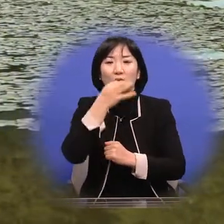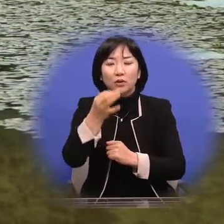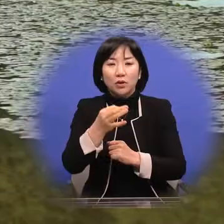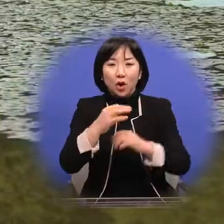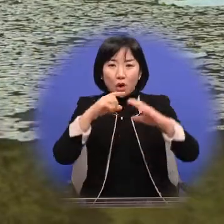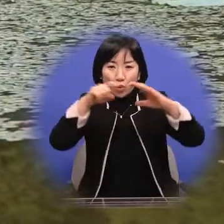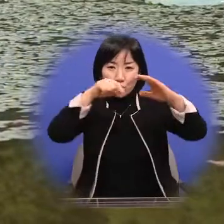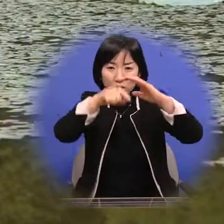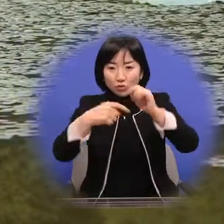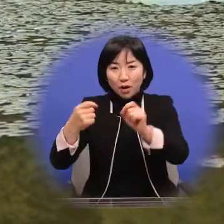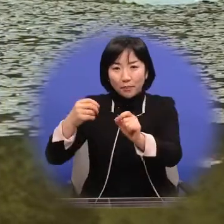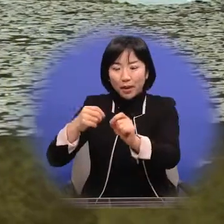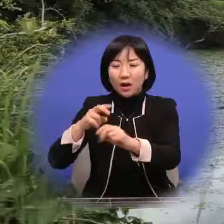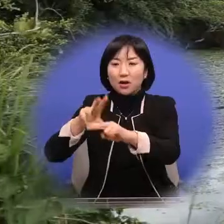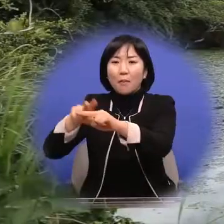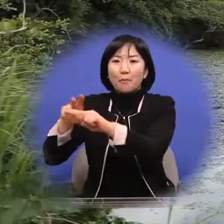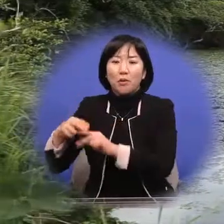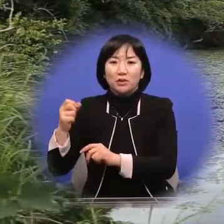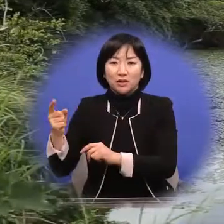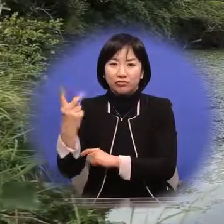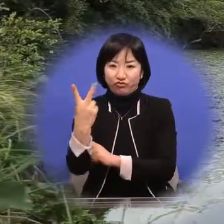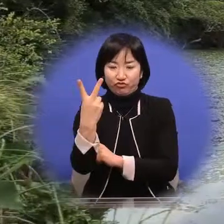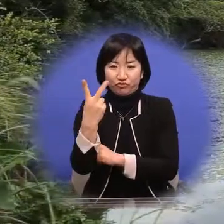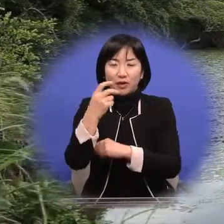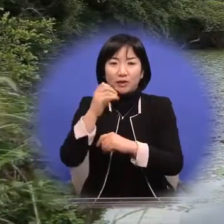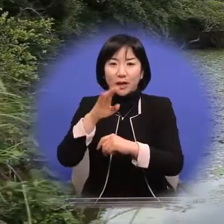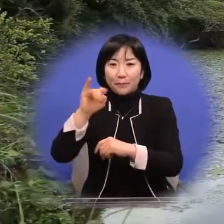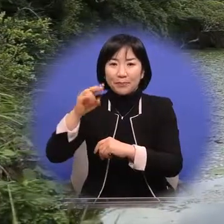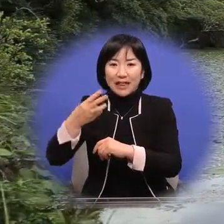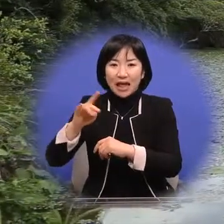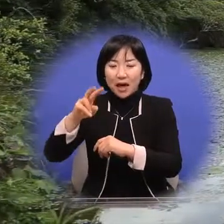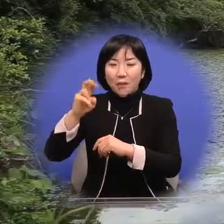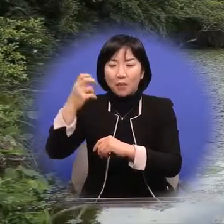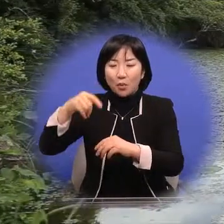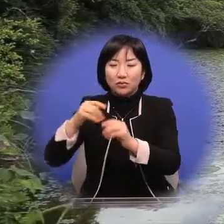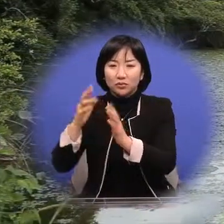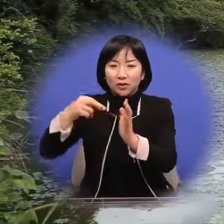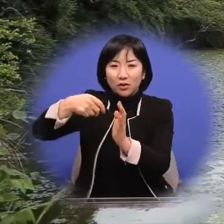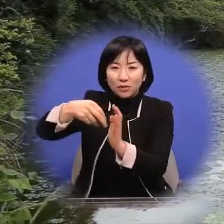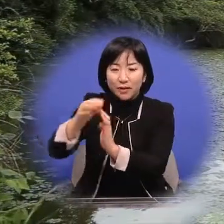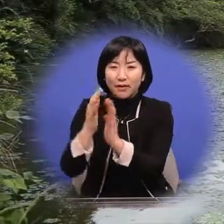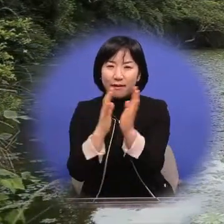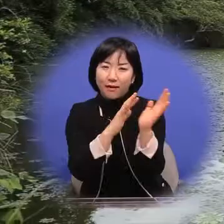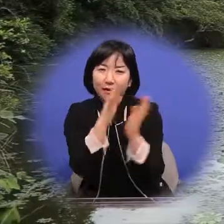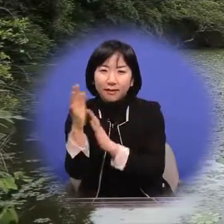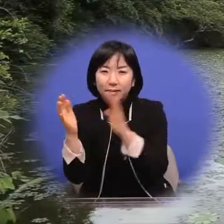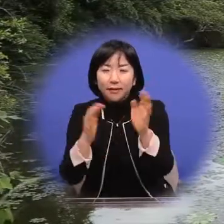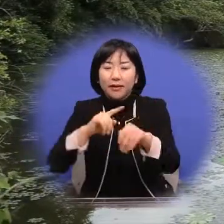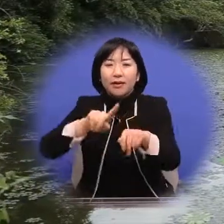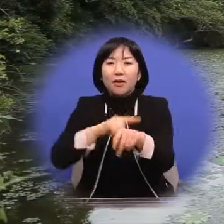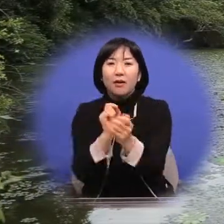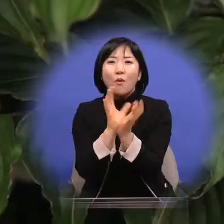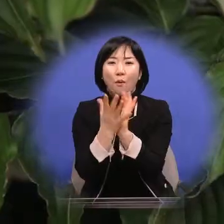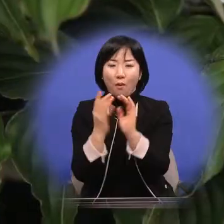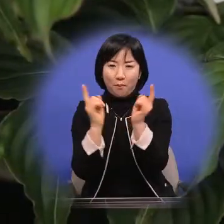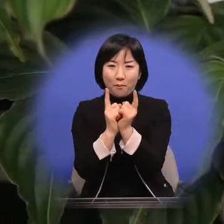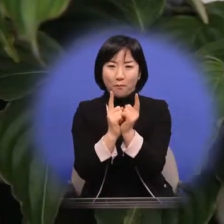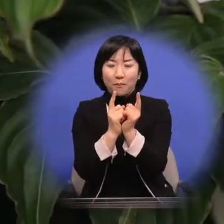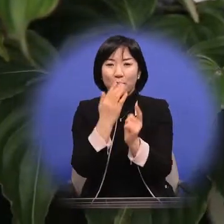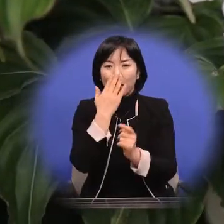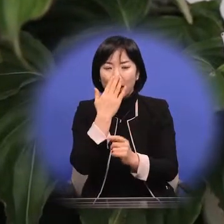동굴 입구 옆에는 두 개의 연못이 있습니다. 빌레못 숲길을 걸으면 갈대와 각종 야생화를 만날 수 있습니다.